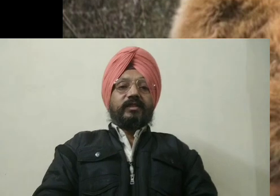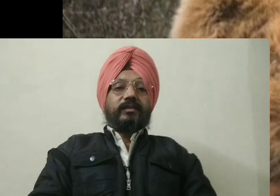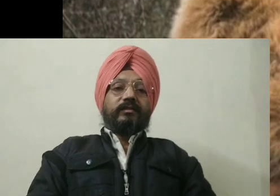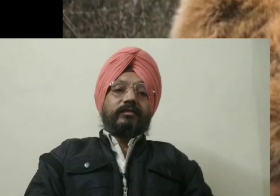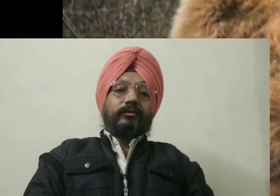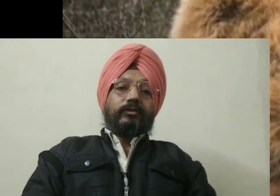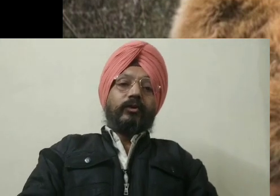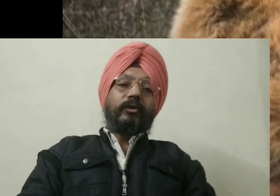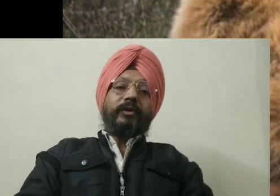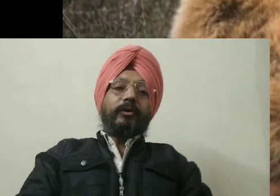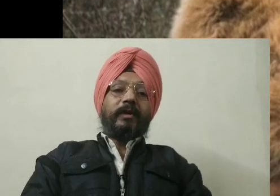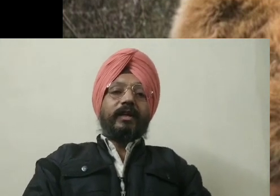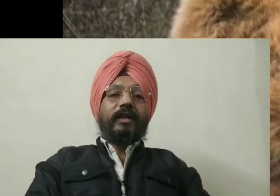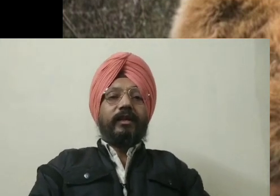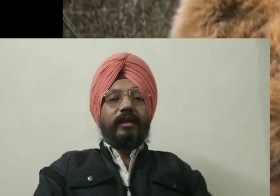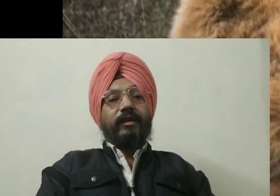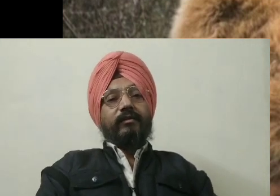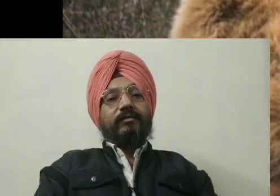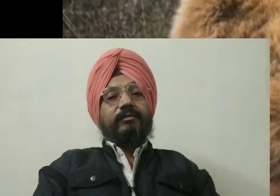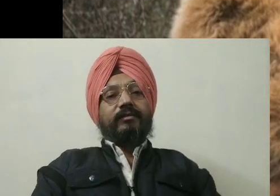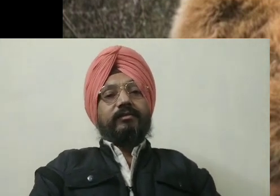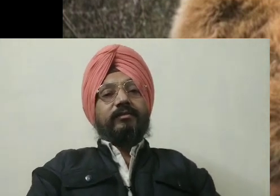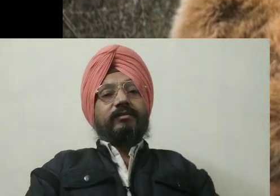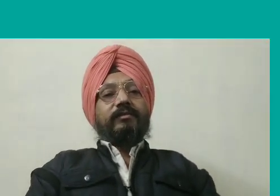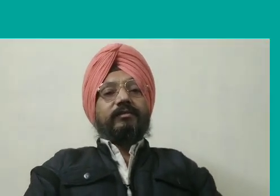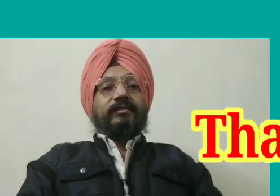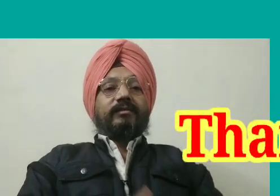तो और वीडियो पाने के लिए